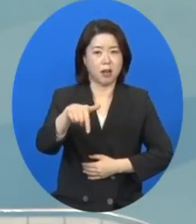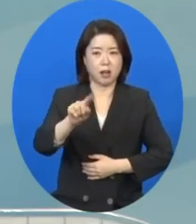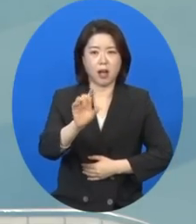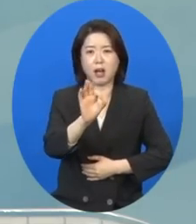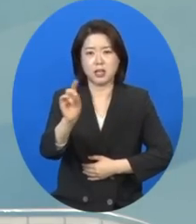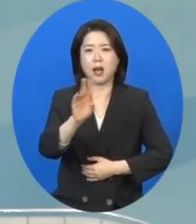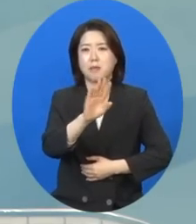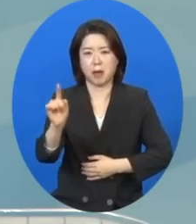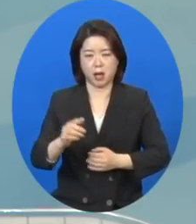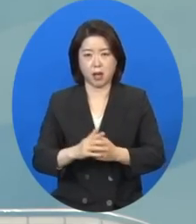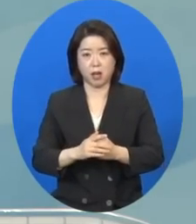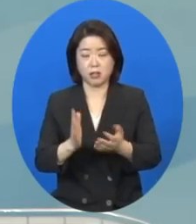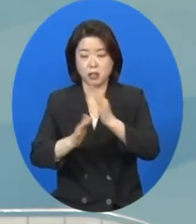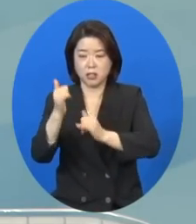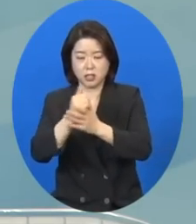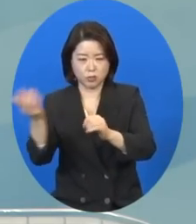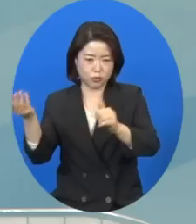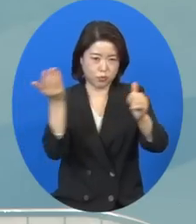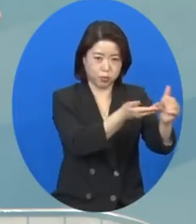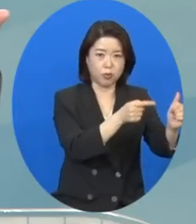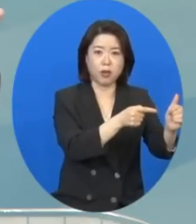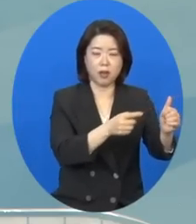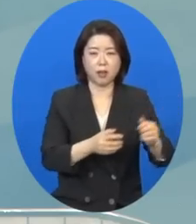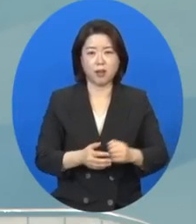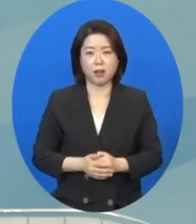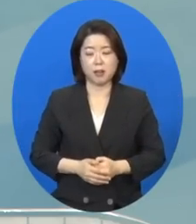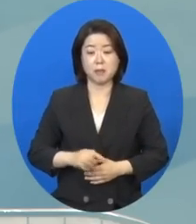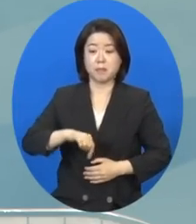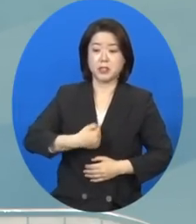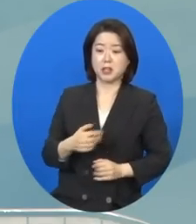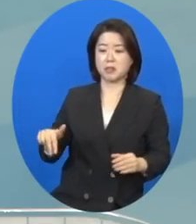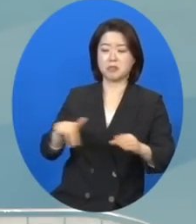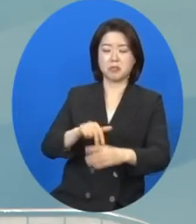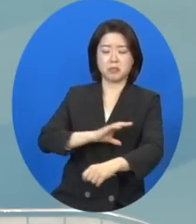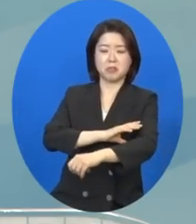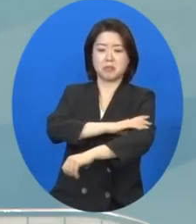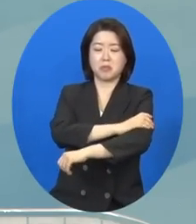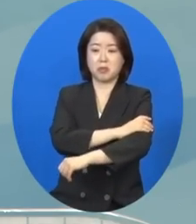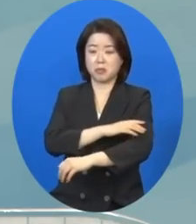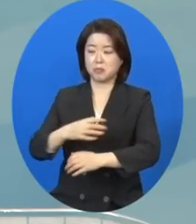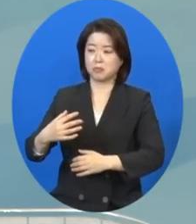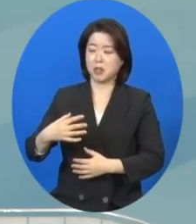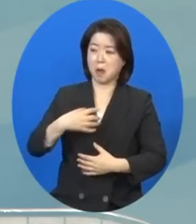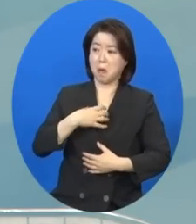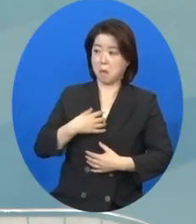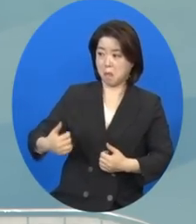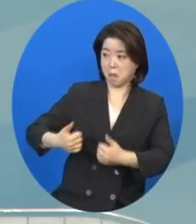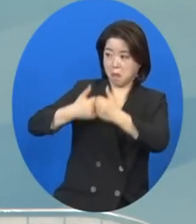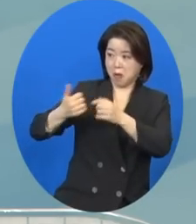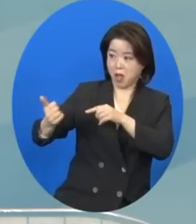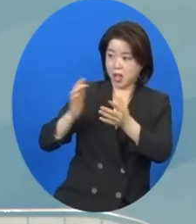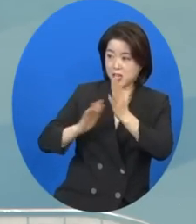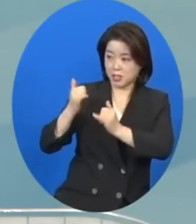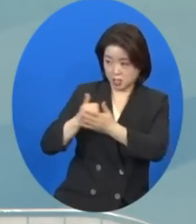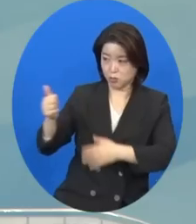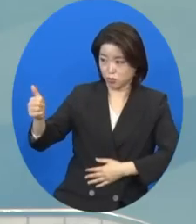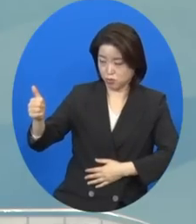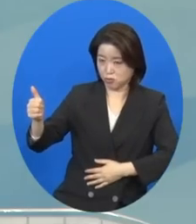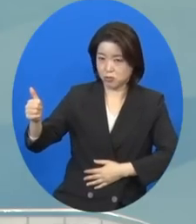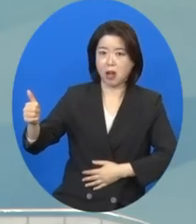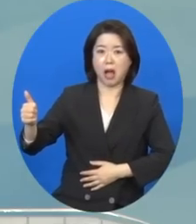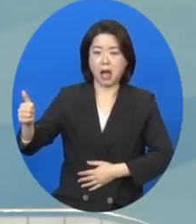바로 예수님을 넘겨준 거예요 그가 자신의 종교 권력을 위협하는 자로 예수님을 지목했고 그를 지금